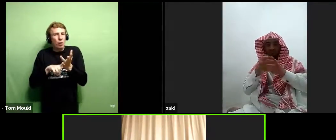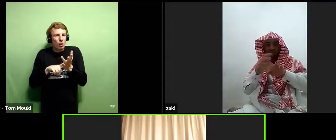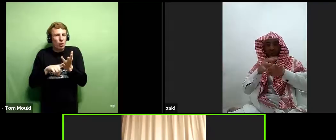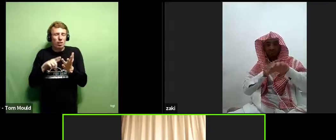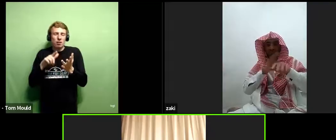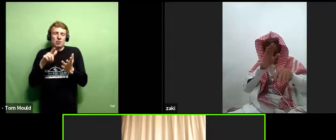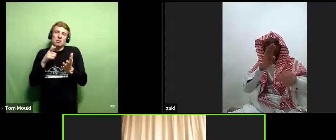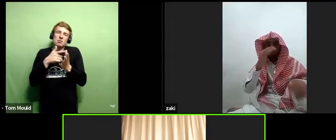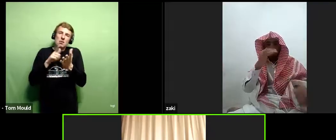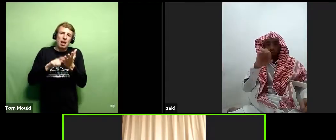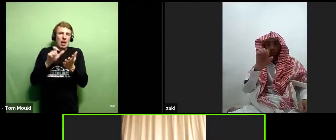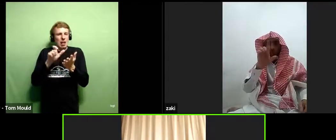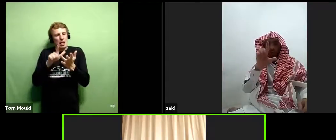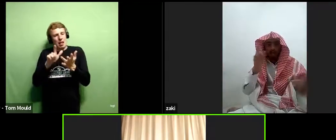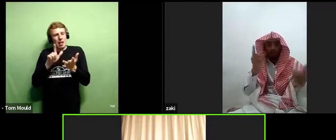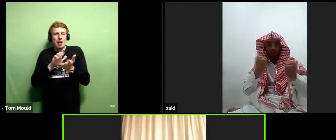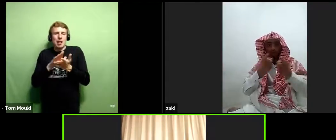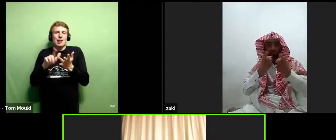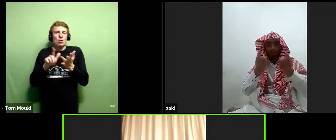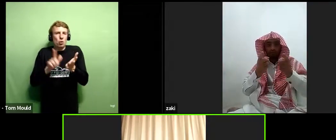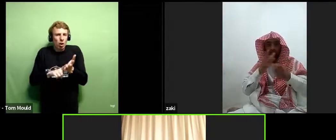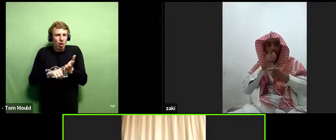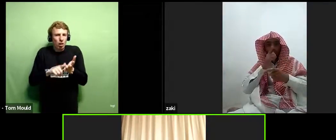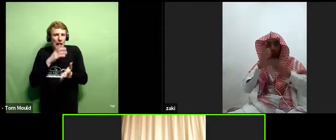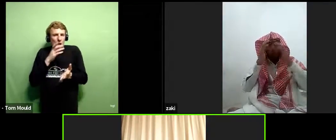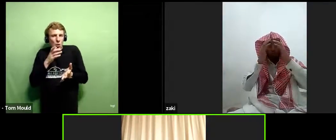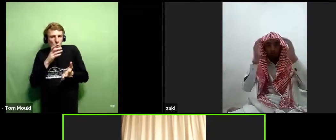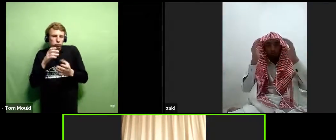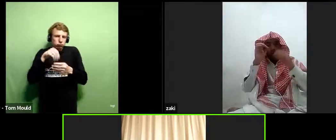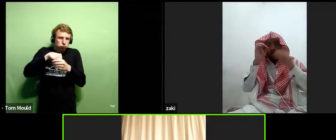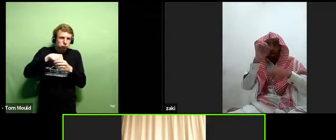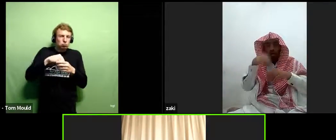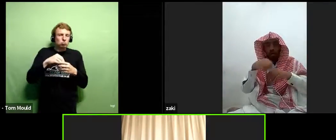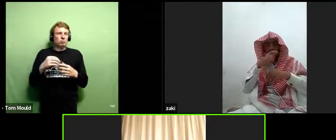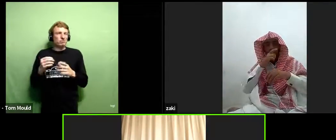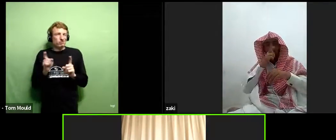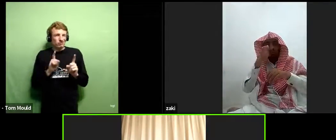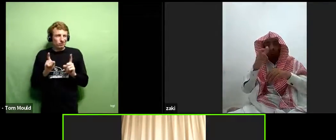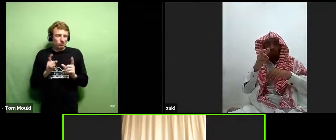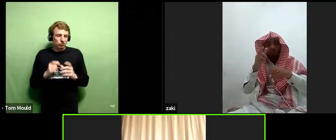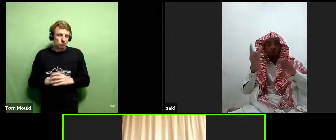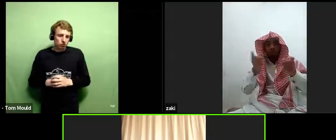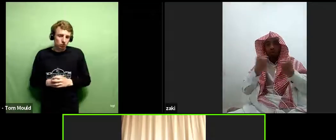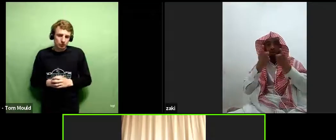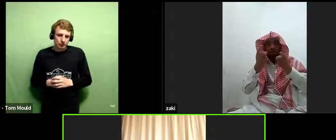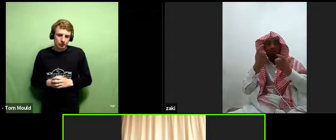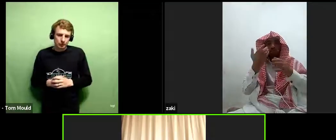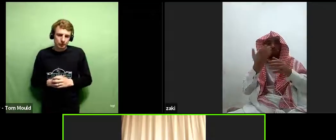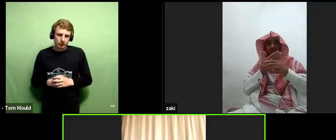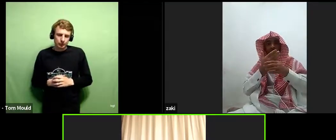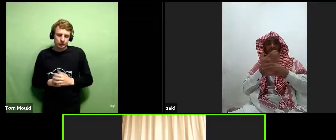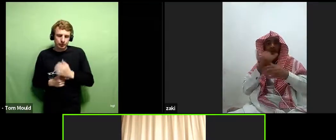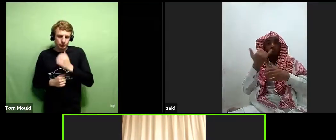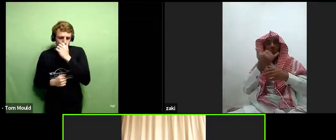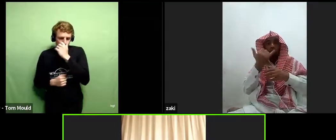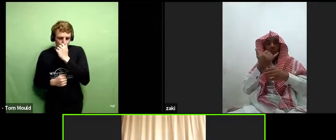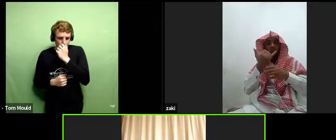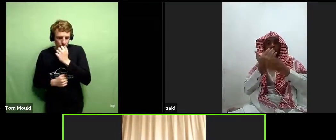نص العلماء على جواز استعمالها لأنها ضرورة ولأن النسبة